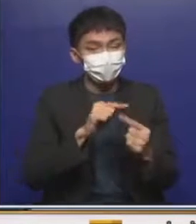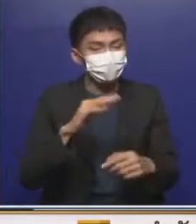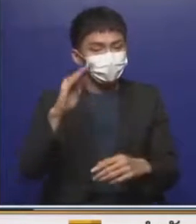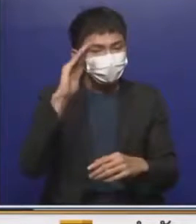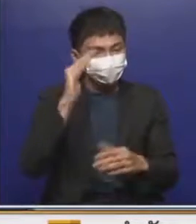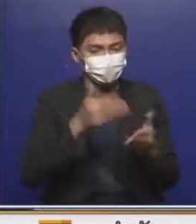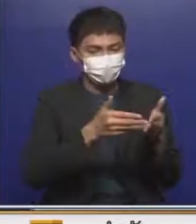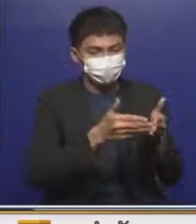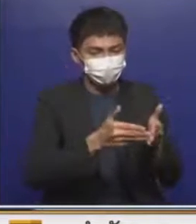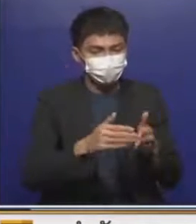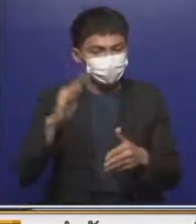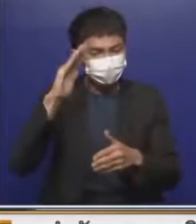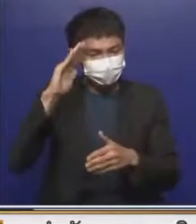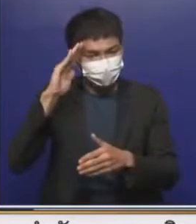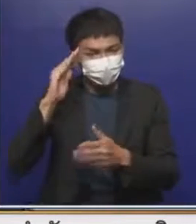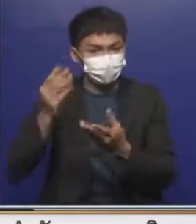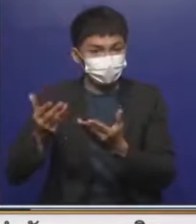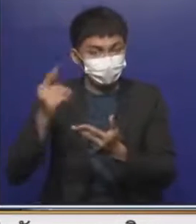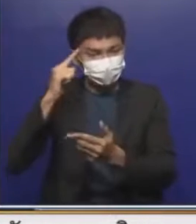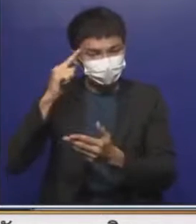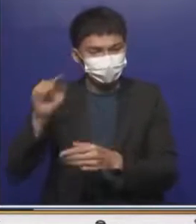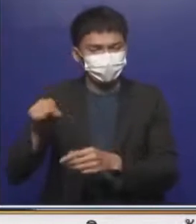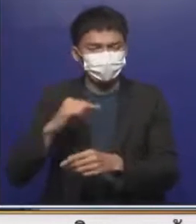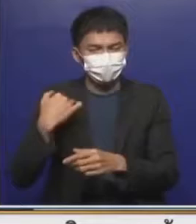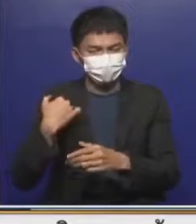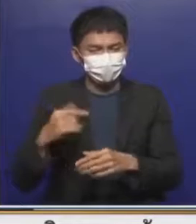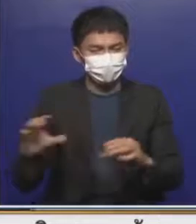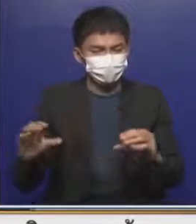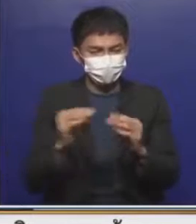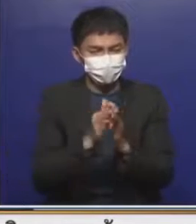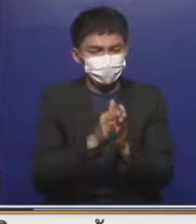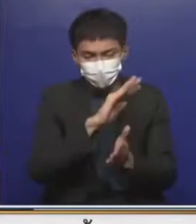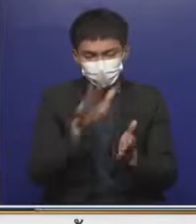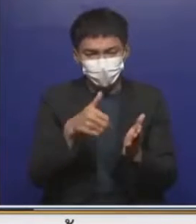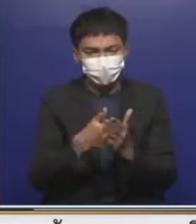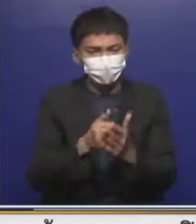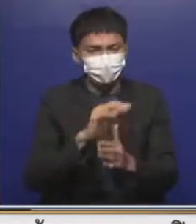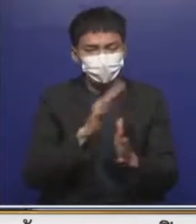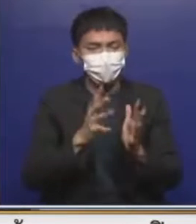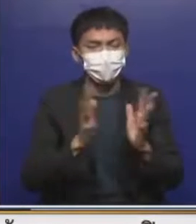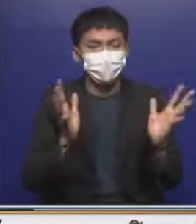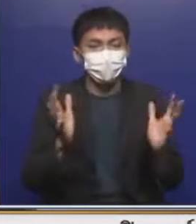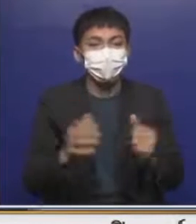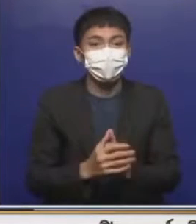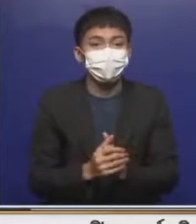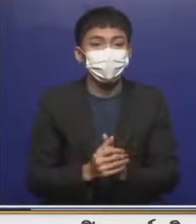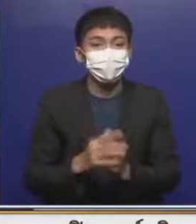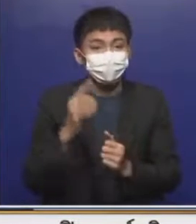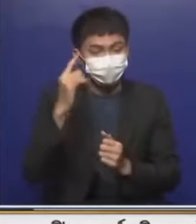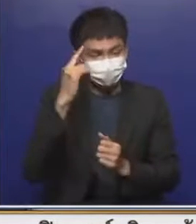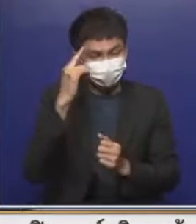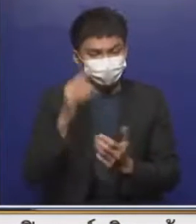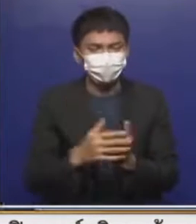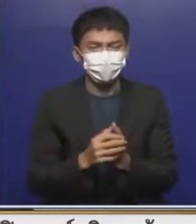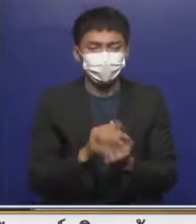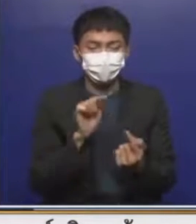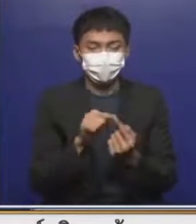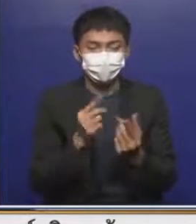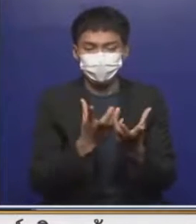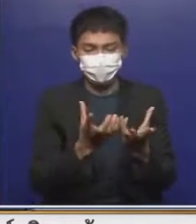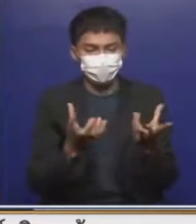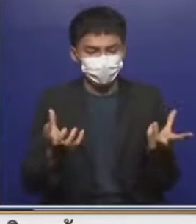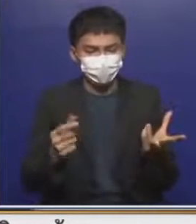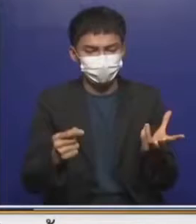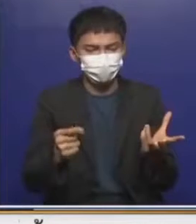ขถง 2,678 ลานถ้าทั้งกองธ์ บก Sc preservจะเหนแ่ประชาชนด้วยการเสรมสร้างอาวุยุทโป